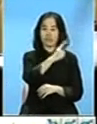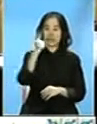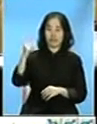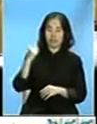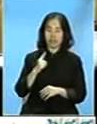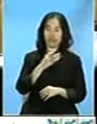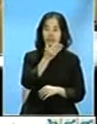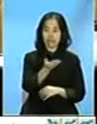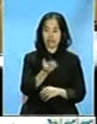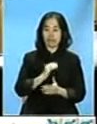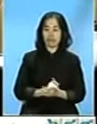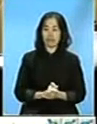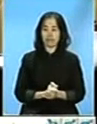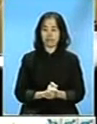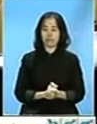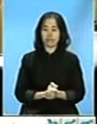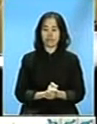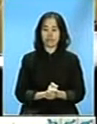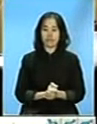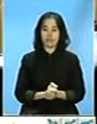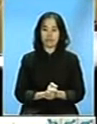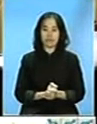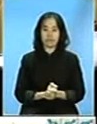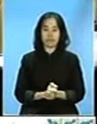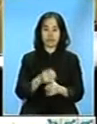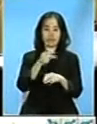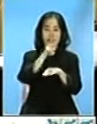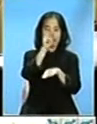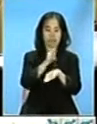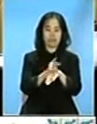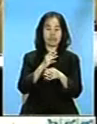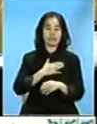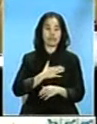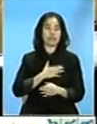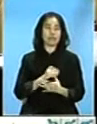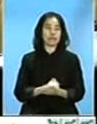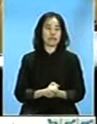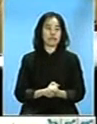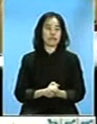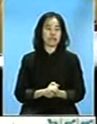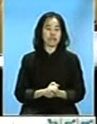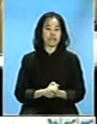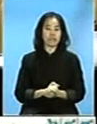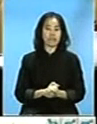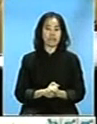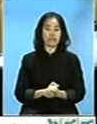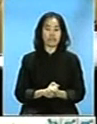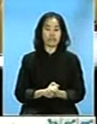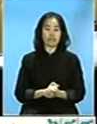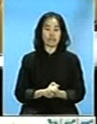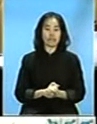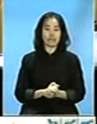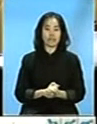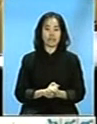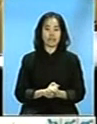เชิญนะเชิญนัท คุณครับท่านประธาน อยู่ไหนฮะ ที่เคารพครับ อ๋อครับ เชิญสมาชิกครับ